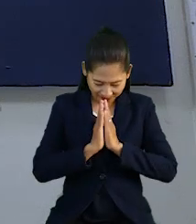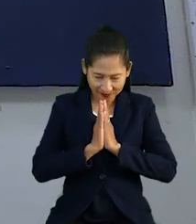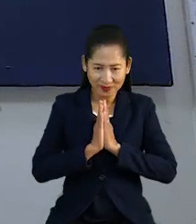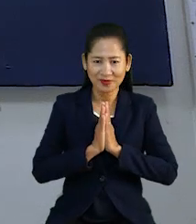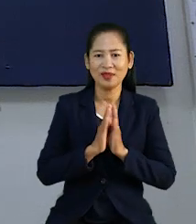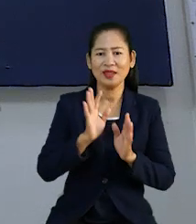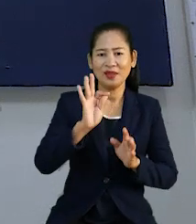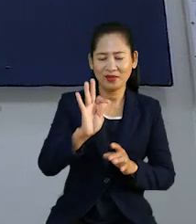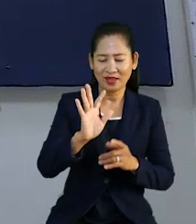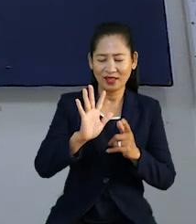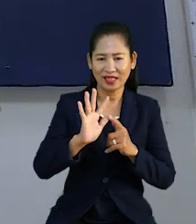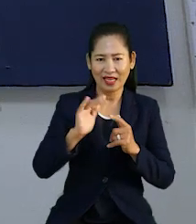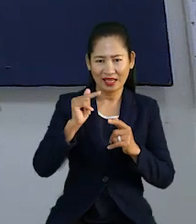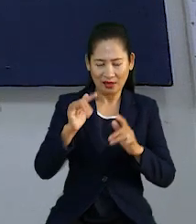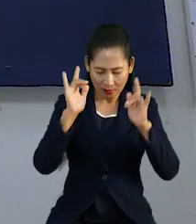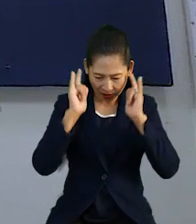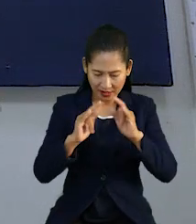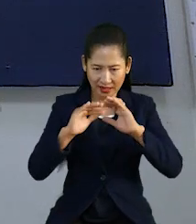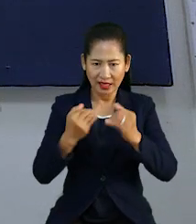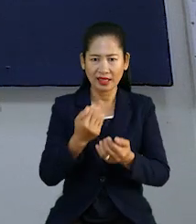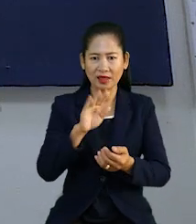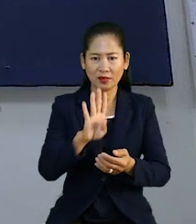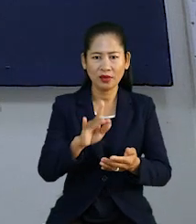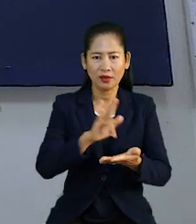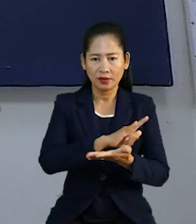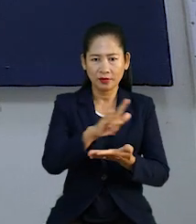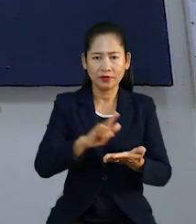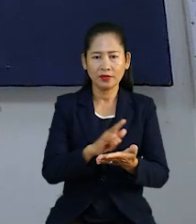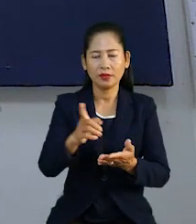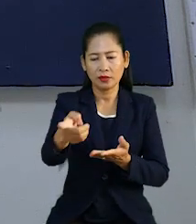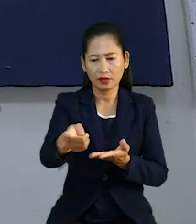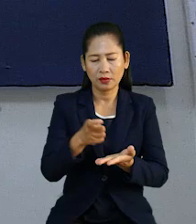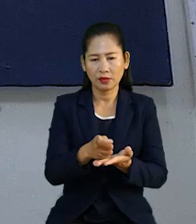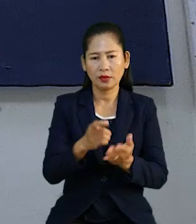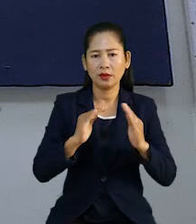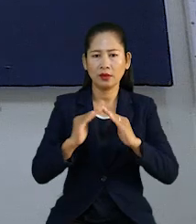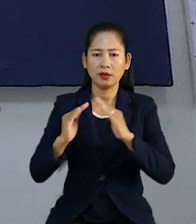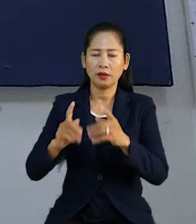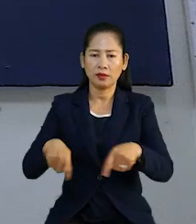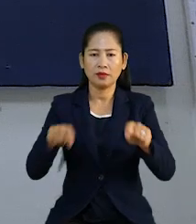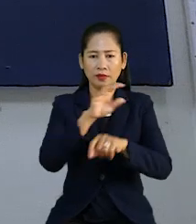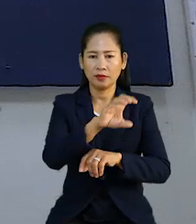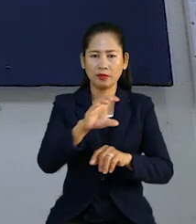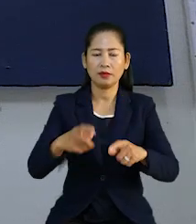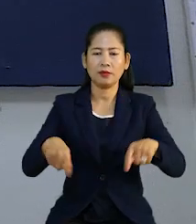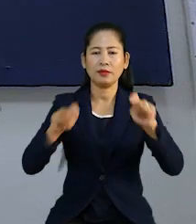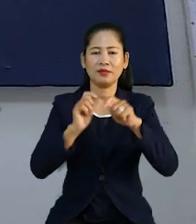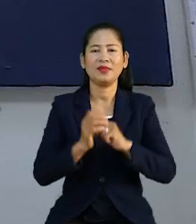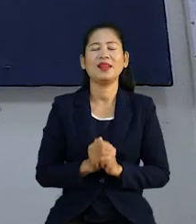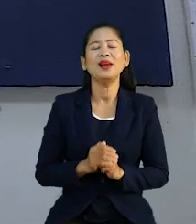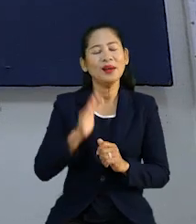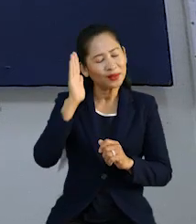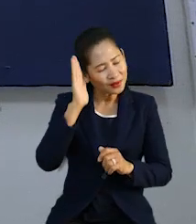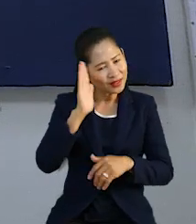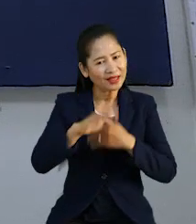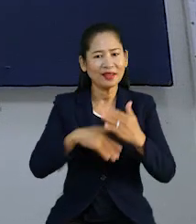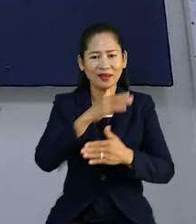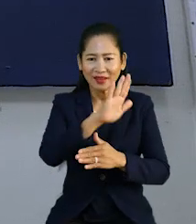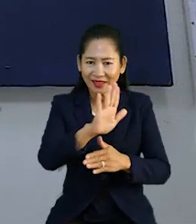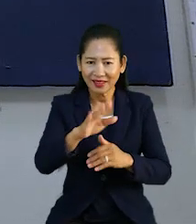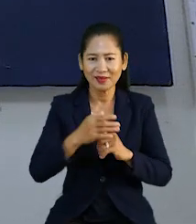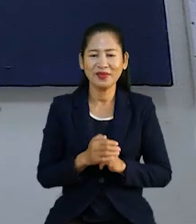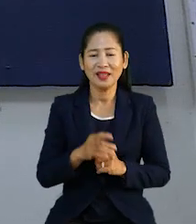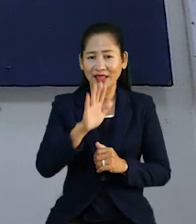Chúng tôi xuống nên nhóm chúng tôi chăn và vắng bỏ đến thân tí buôn này sẽ làm bà thông tập xa cùng trong trong của phụng chân năng khai không phụng chân năng. Sự sẽ con tình ọc này,